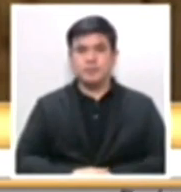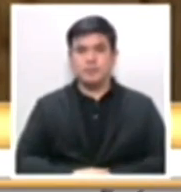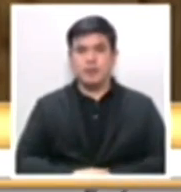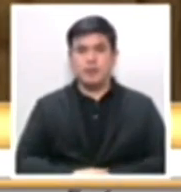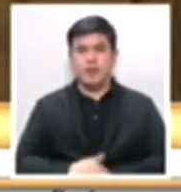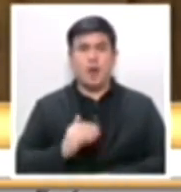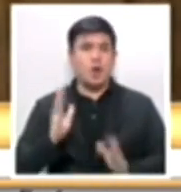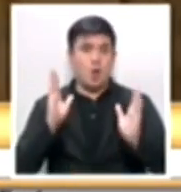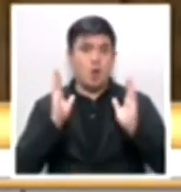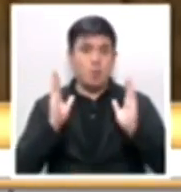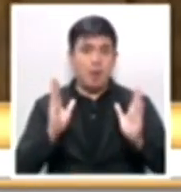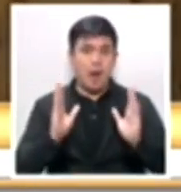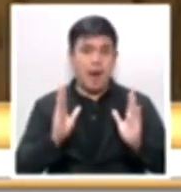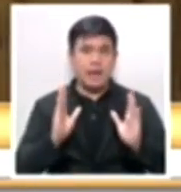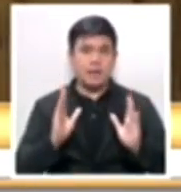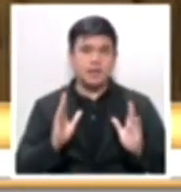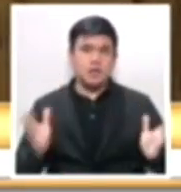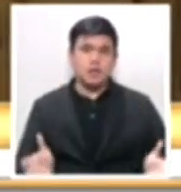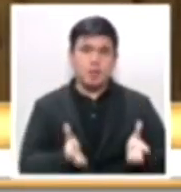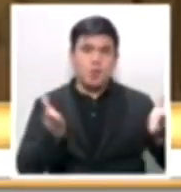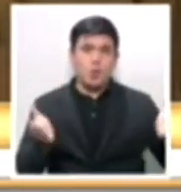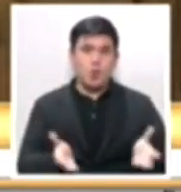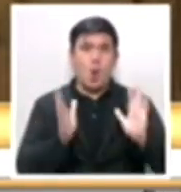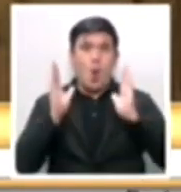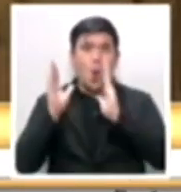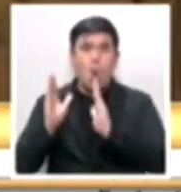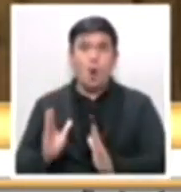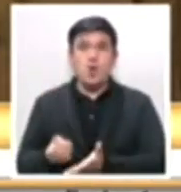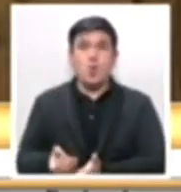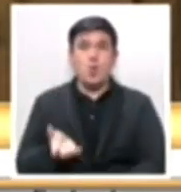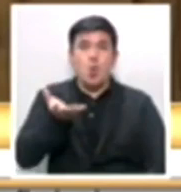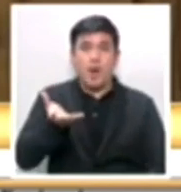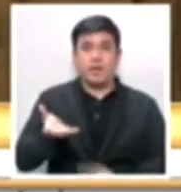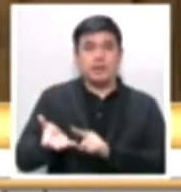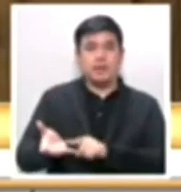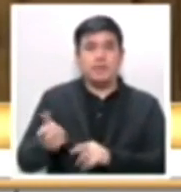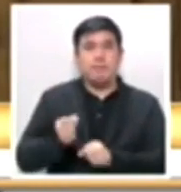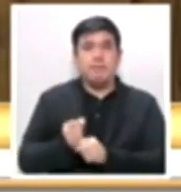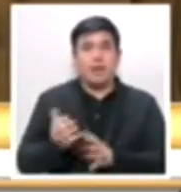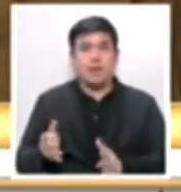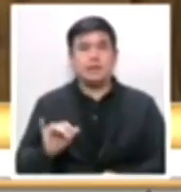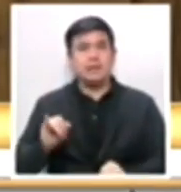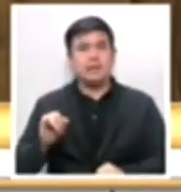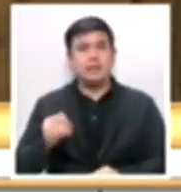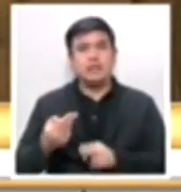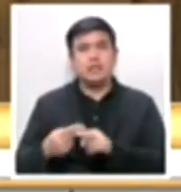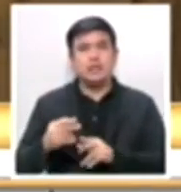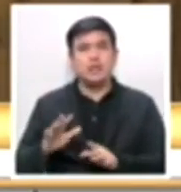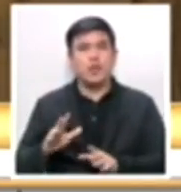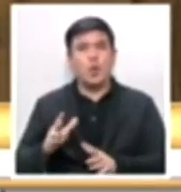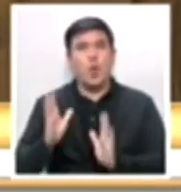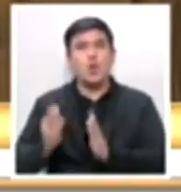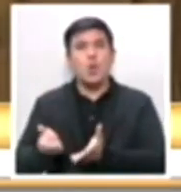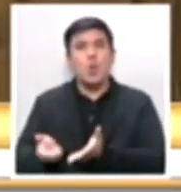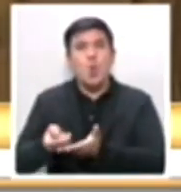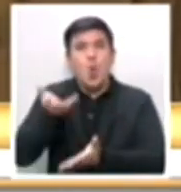ไม่มีนโยบายที่จะไปเอื้อกับผู้ประกอบการใดๆที่ท่านเรียกว่าเจ้าสัวนักธุรกิจใหญ่อะไรก็แล้วแ